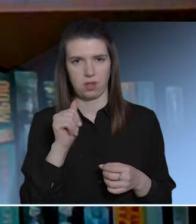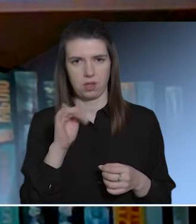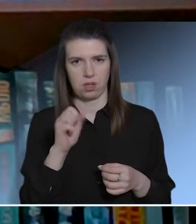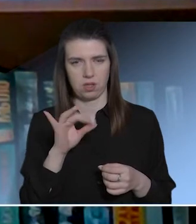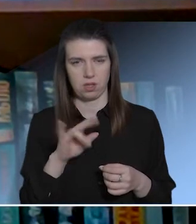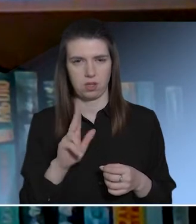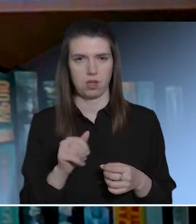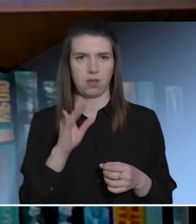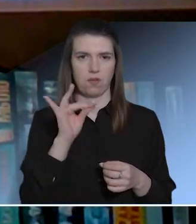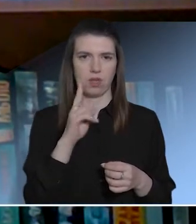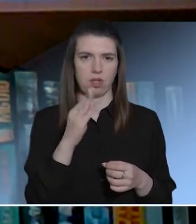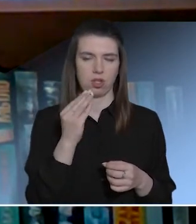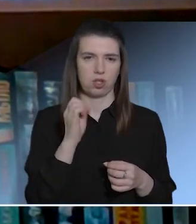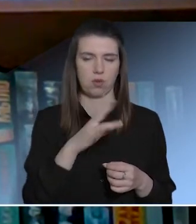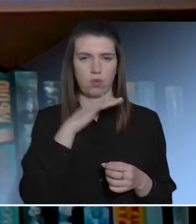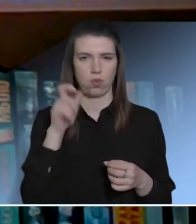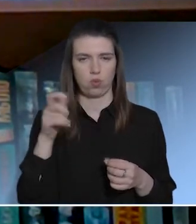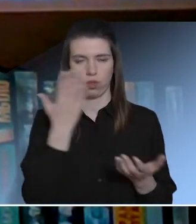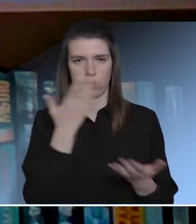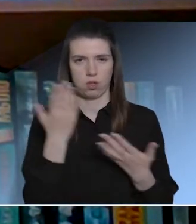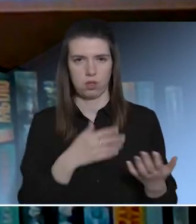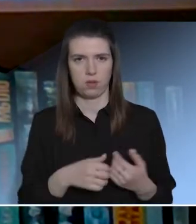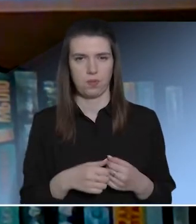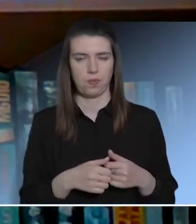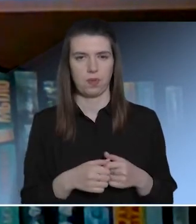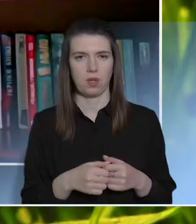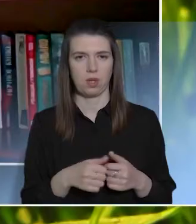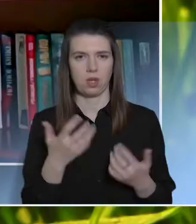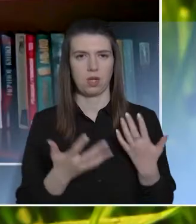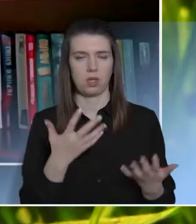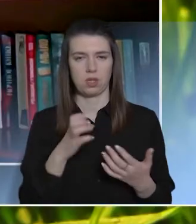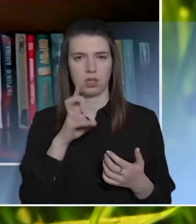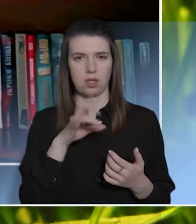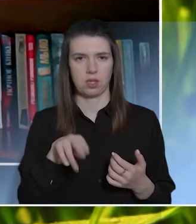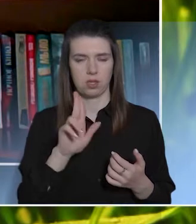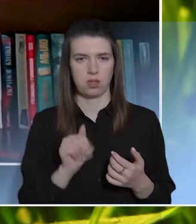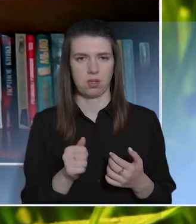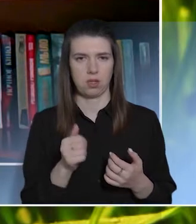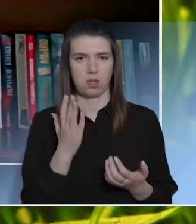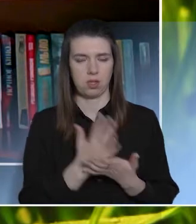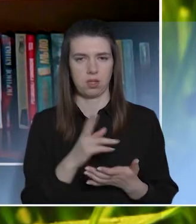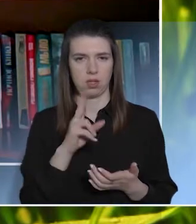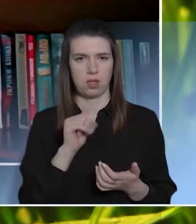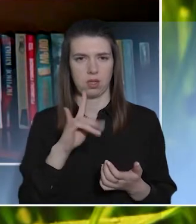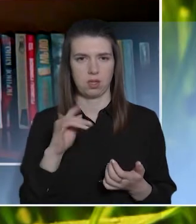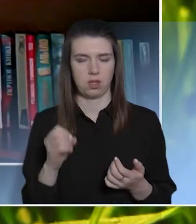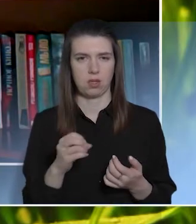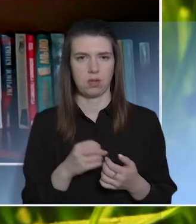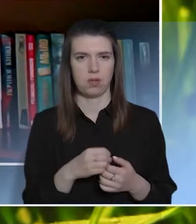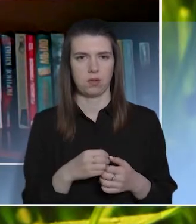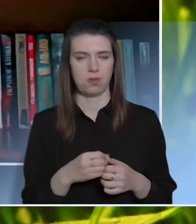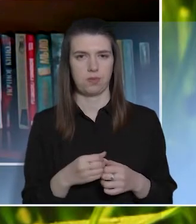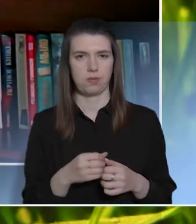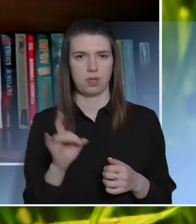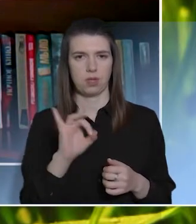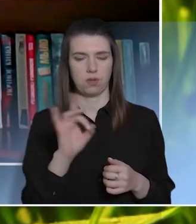фантастика, нонфикшн достаточно много. Катерин, ну, если так, навскидку, если есть такие данные, вот вы сказали,